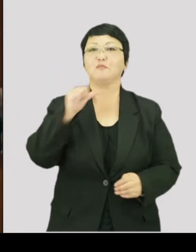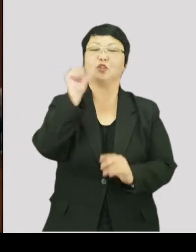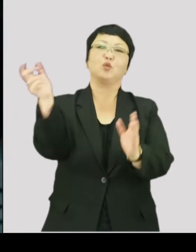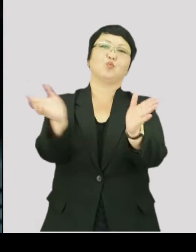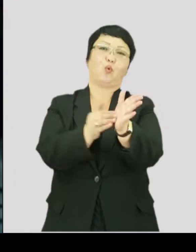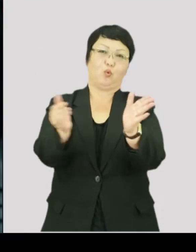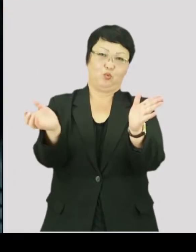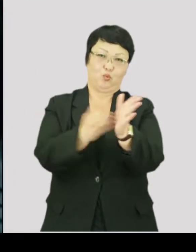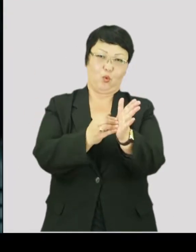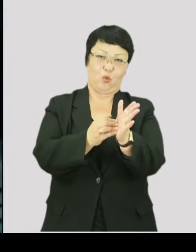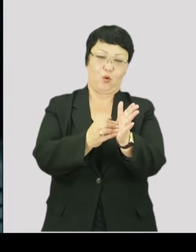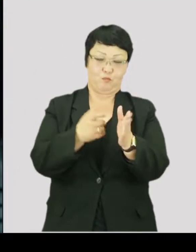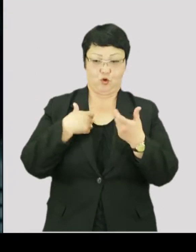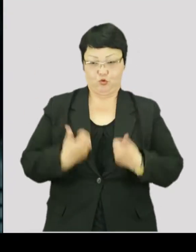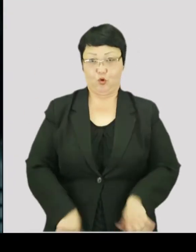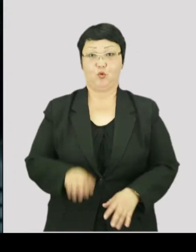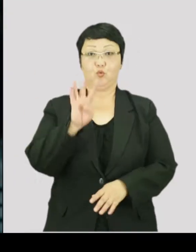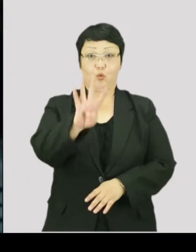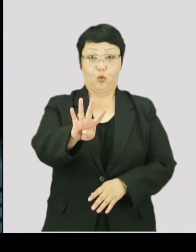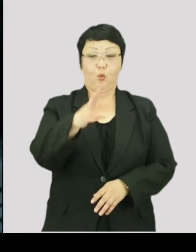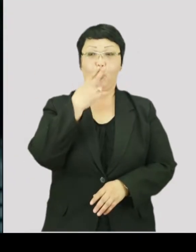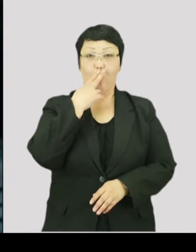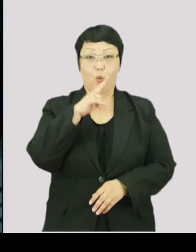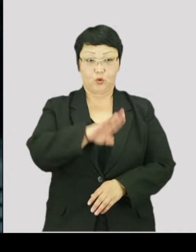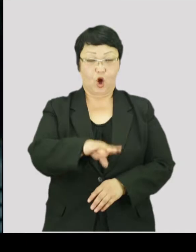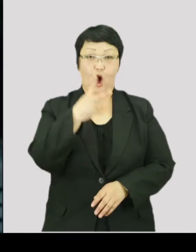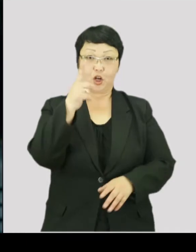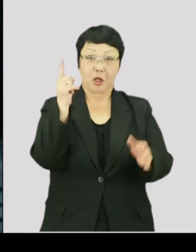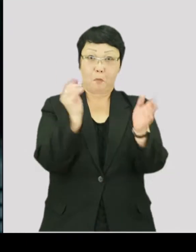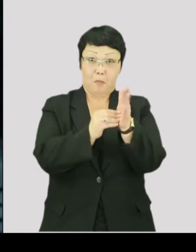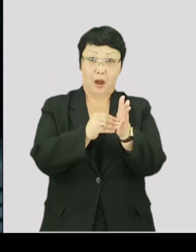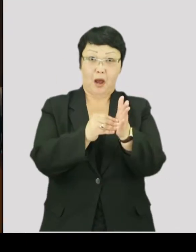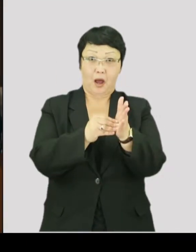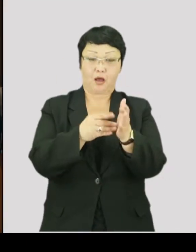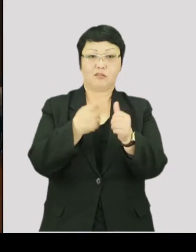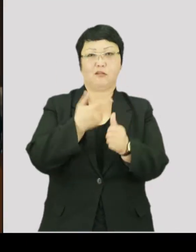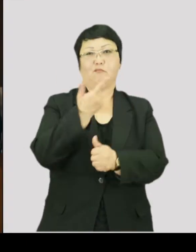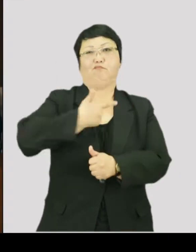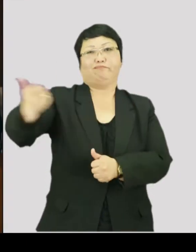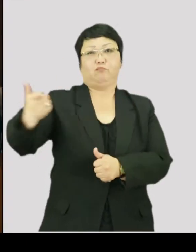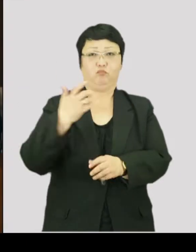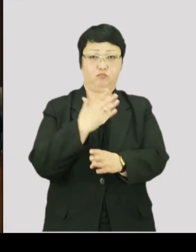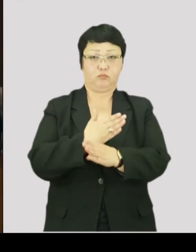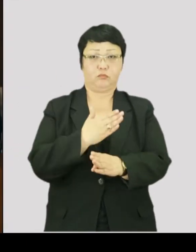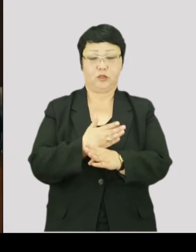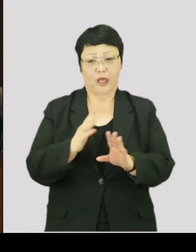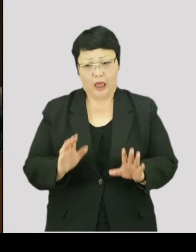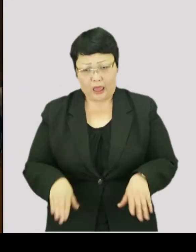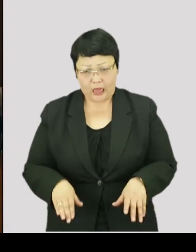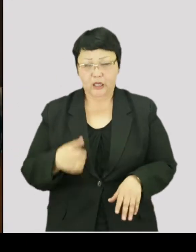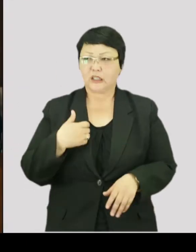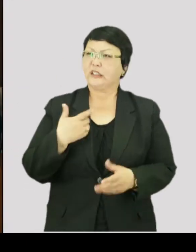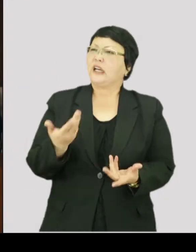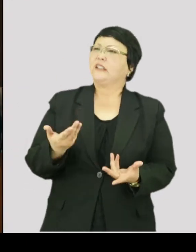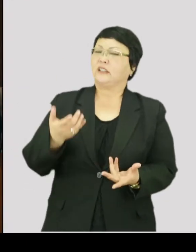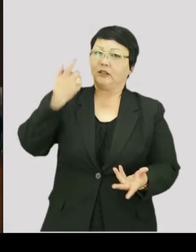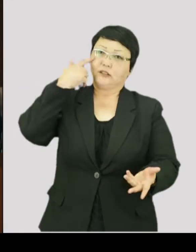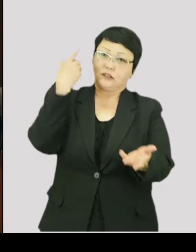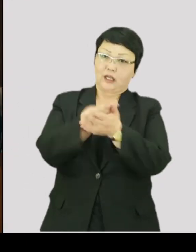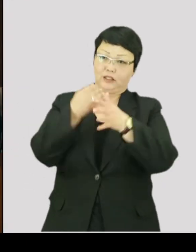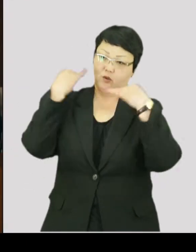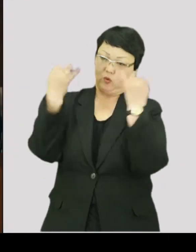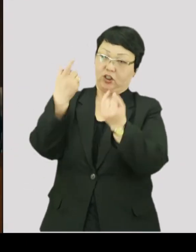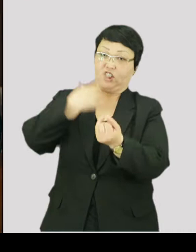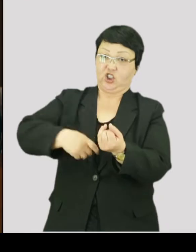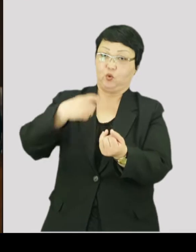үздэг. Манай 4 хүүхэд одоо тэр хүүхдийн мөнгнөөс хасагдсан байсан. Тийм учраас би одоо энэ хүсэлтээ их